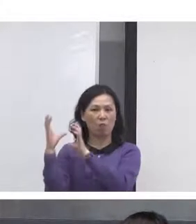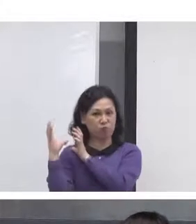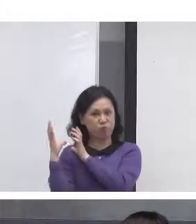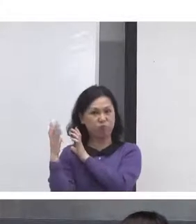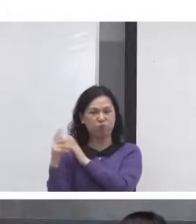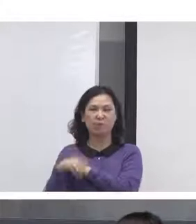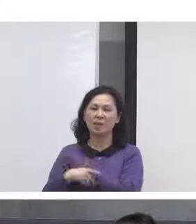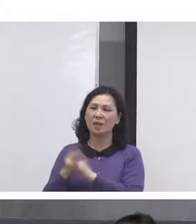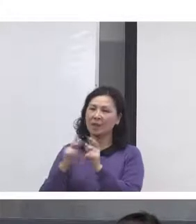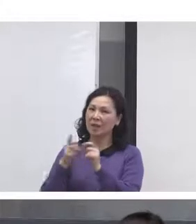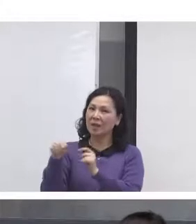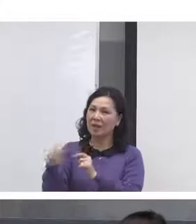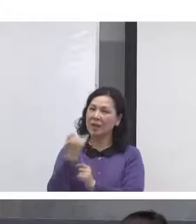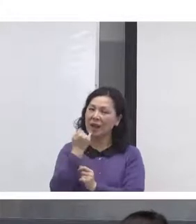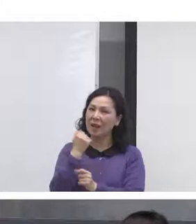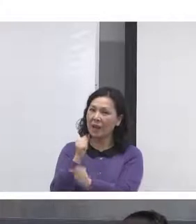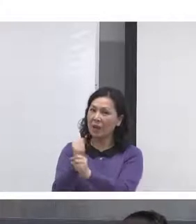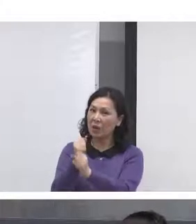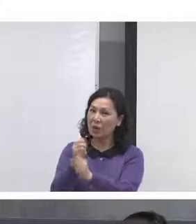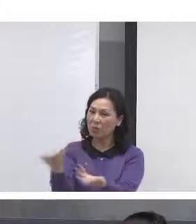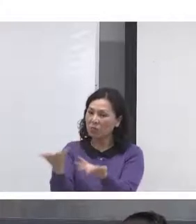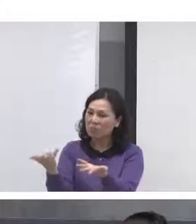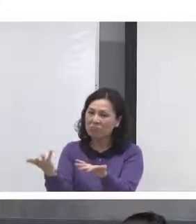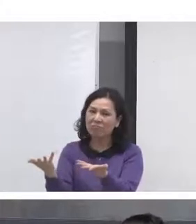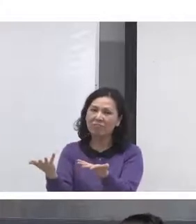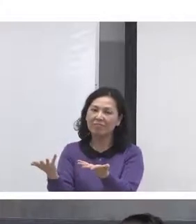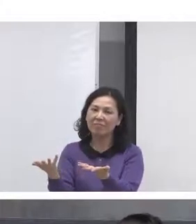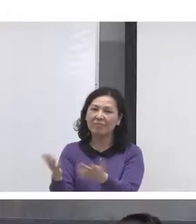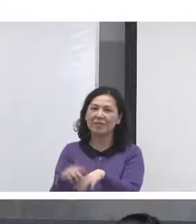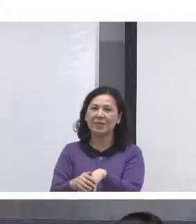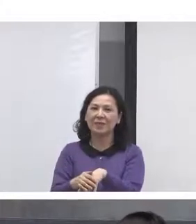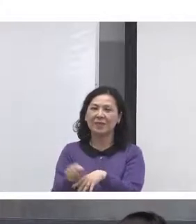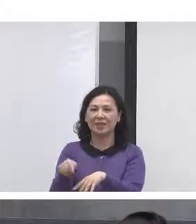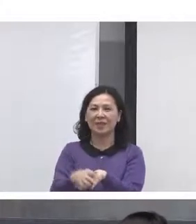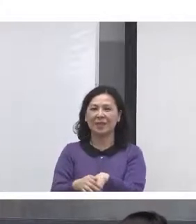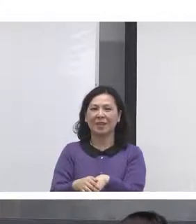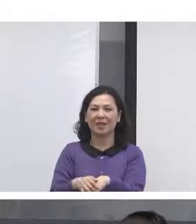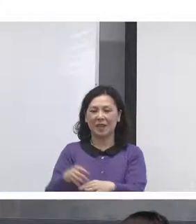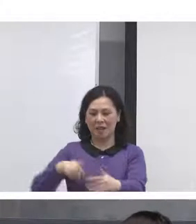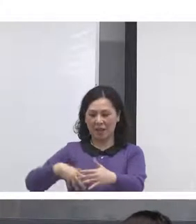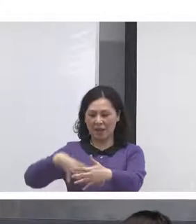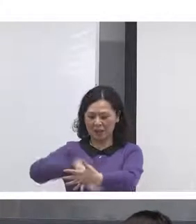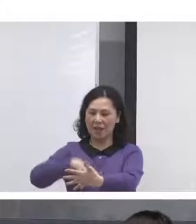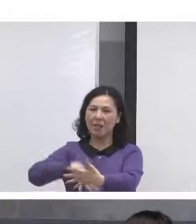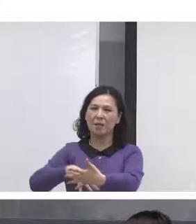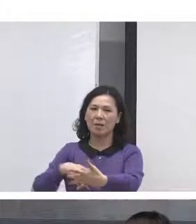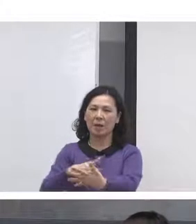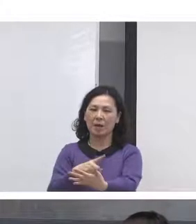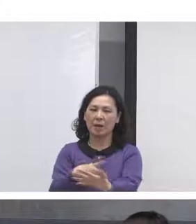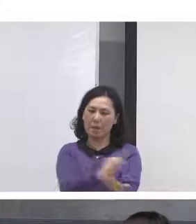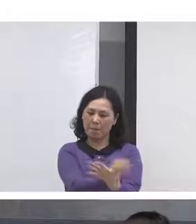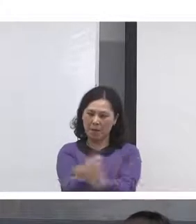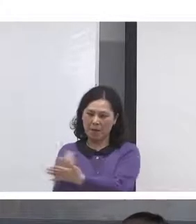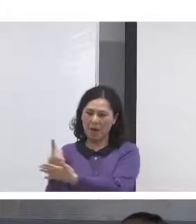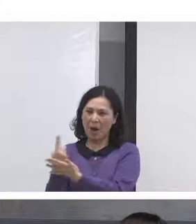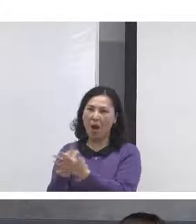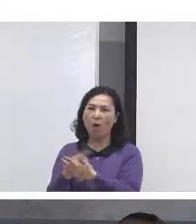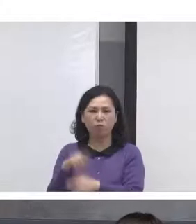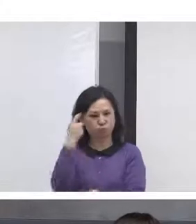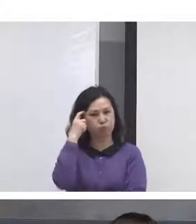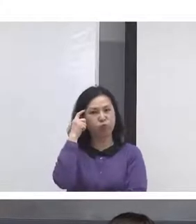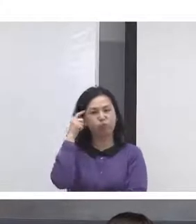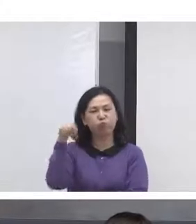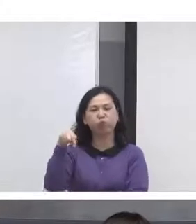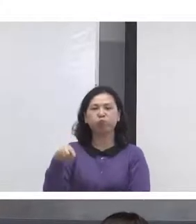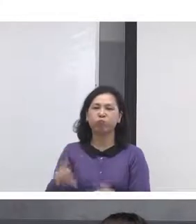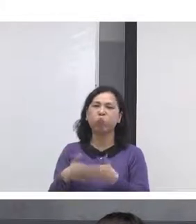跟他能做到的事情就变成是所有的成员都要 一起去想象的。那我觉得把